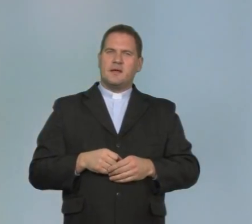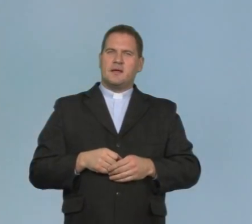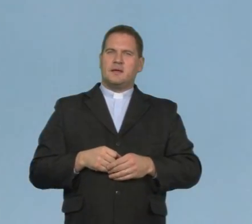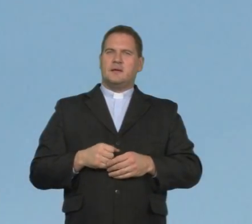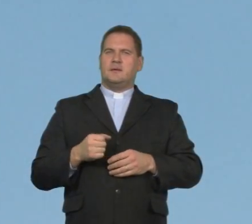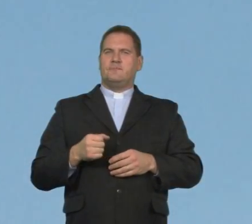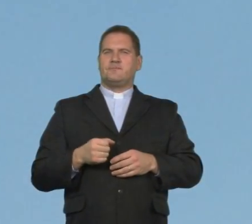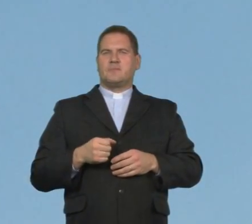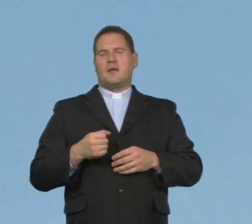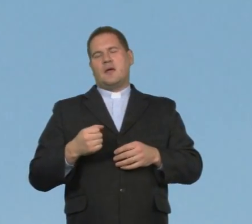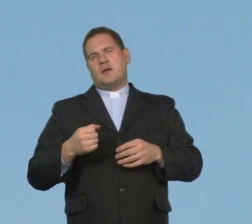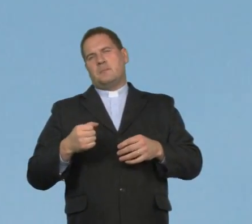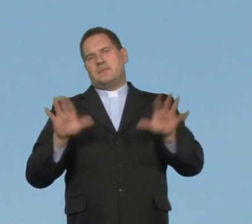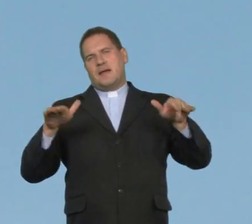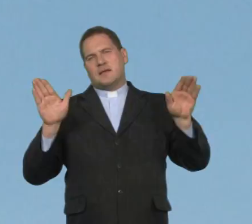ptaków drapieżnych.